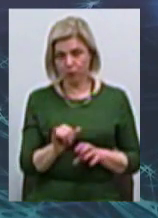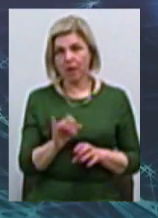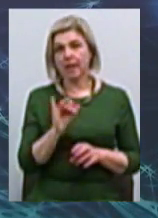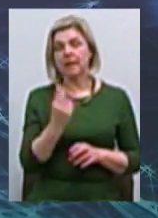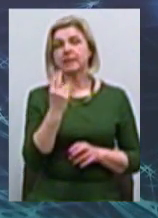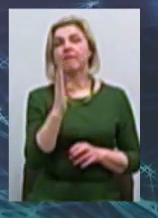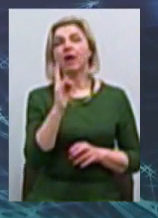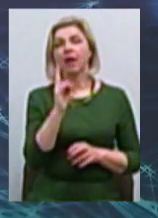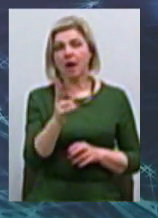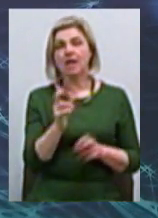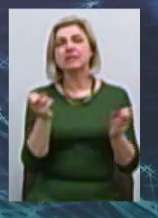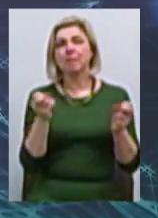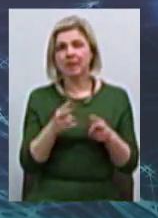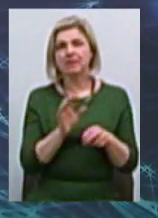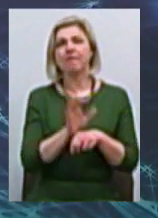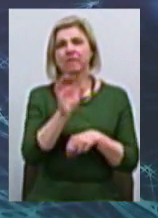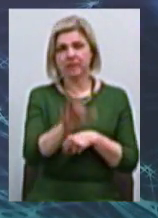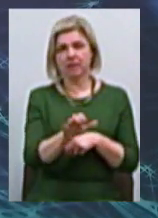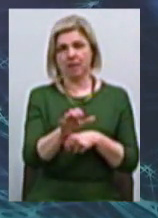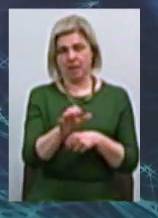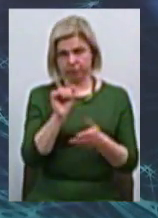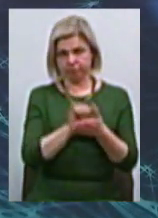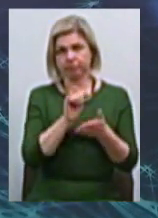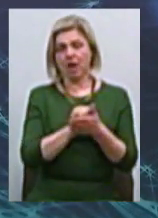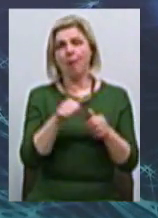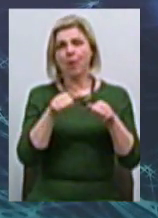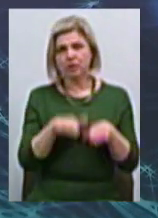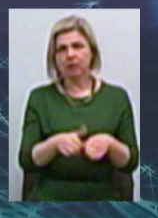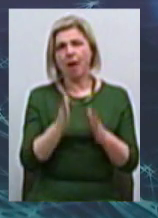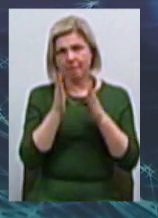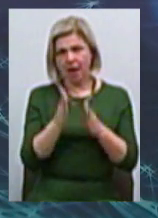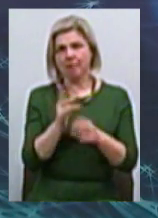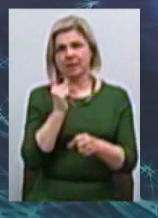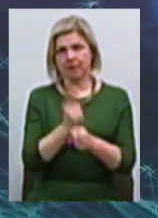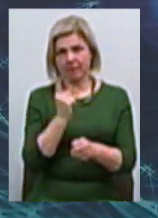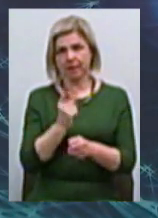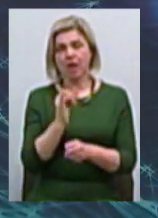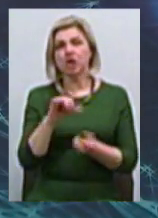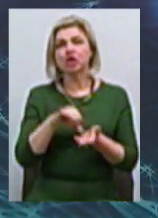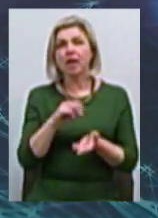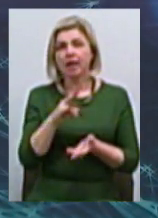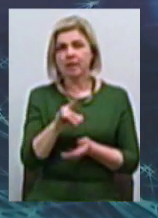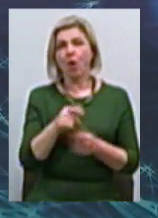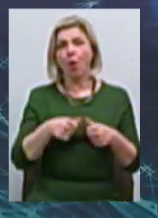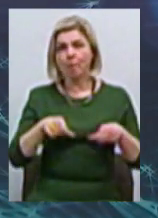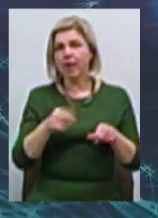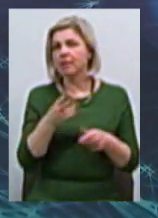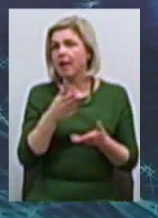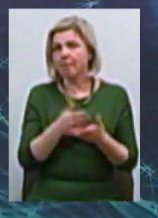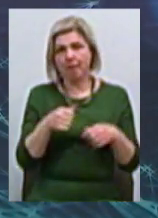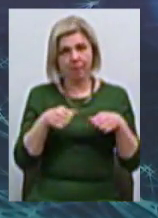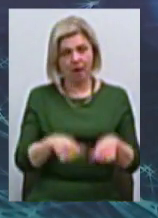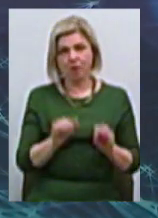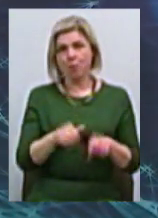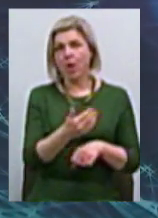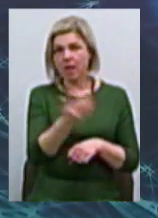ЦВК специально выпустила постанову, в которой прямо запретила. То есть члены комиссии не имеют права, их можно наказать,